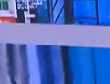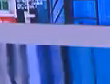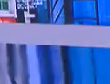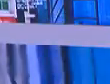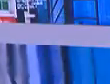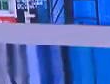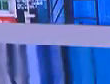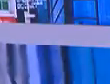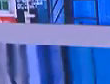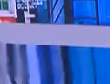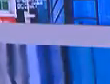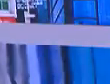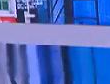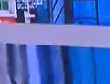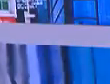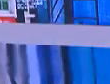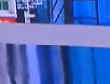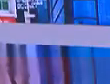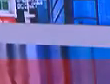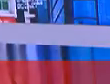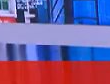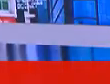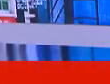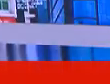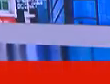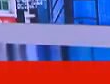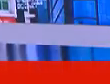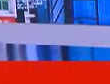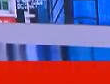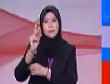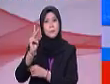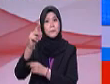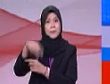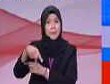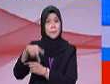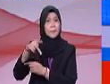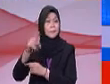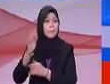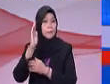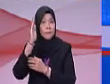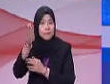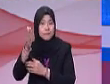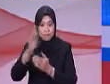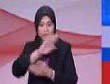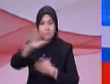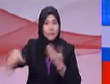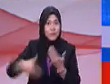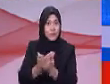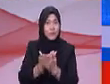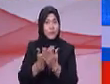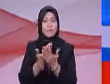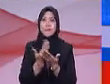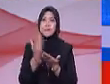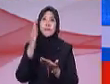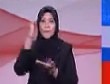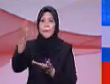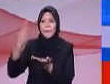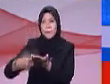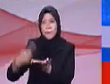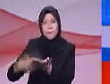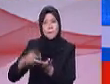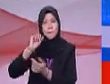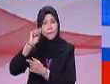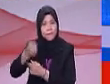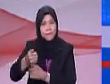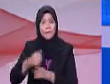Keputusan sama ada Kerajaan Persekutuan akan melaksanakan Perintah Kawalan Pergerakan PKP secara menyeluruh dijangka akan dibincangkan